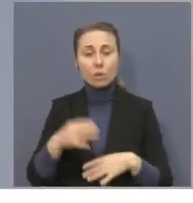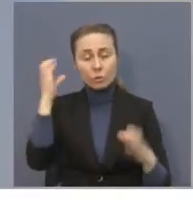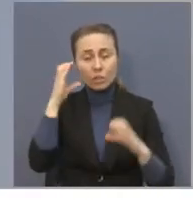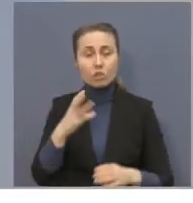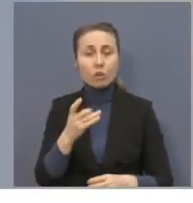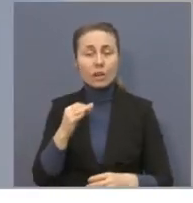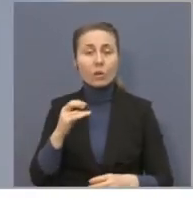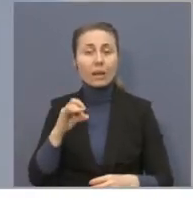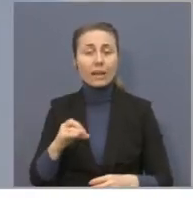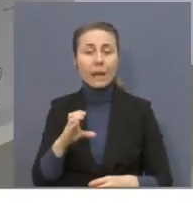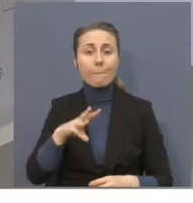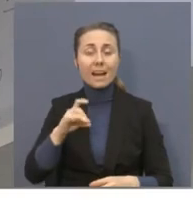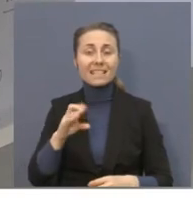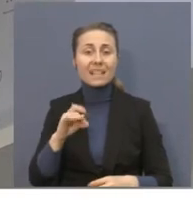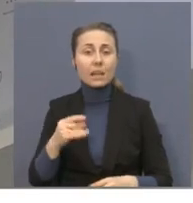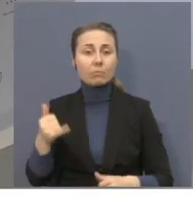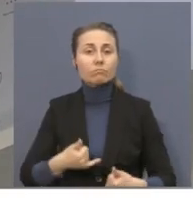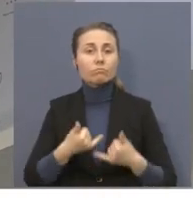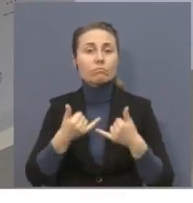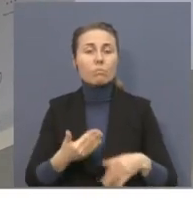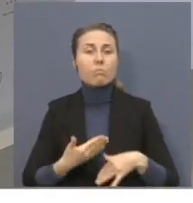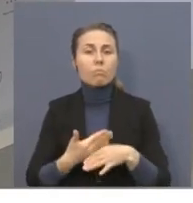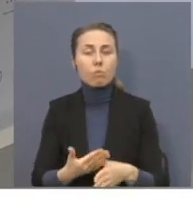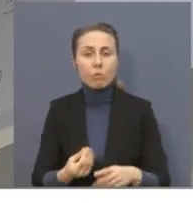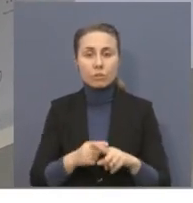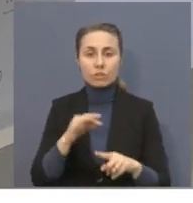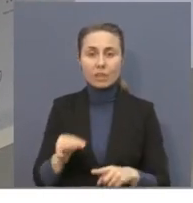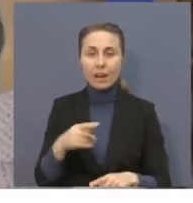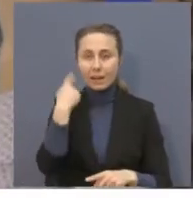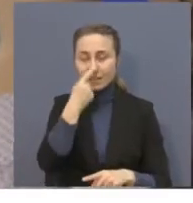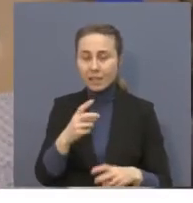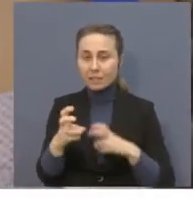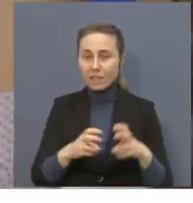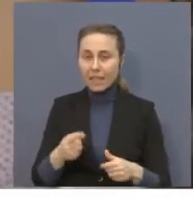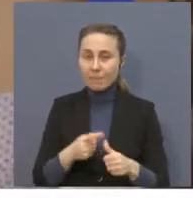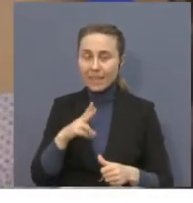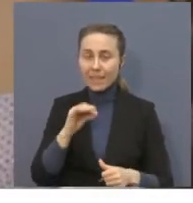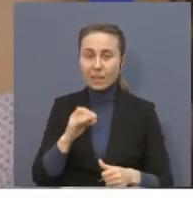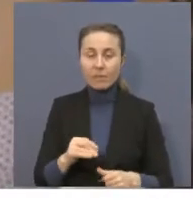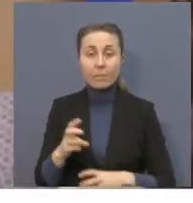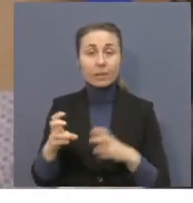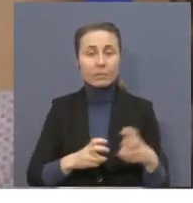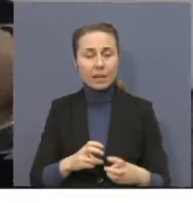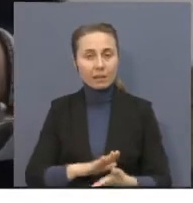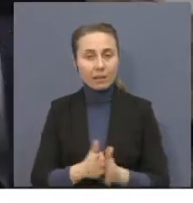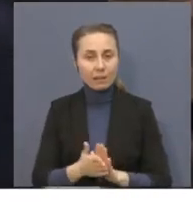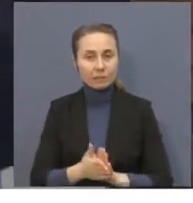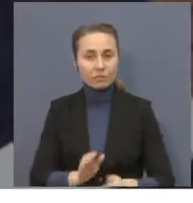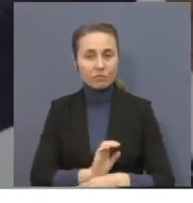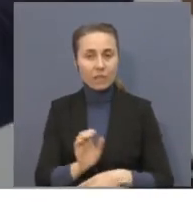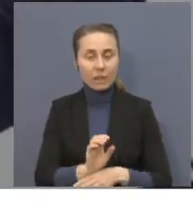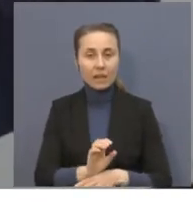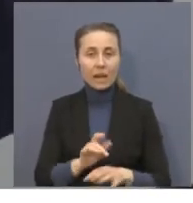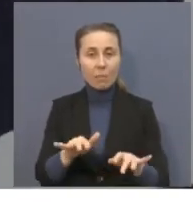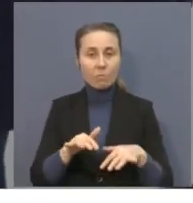Уалиханова Марата Сарлыбаева им оказана спонсорская помощь от лица завода имени Кирова. К слову, предприятие наладило выпуск компьютерной